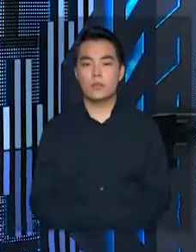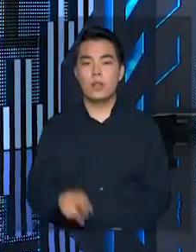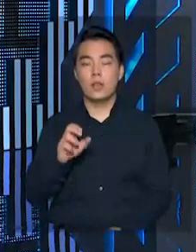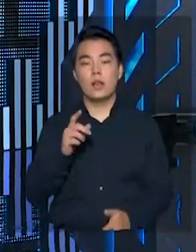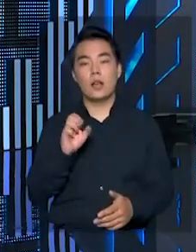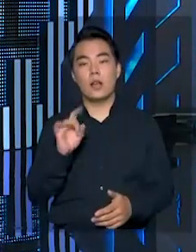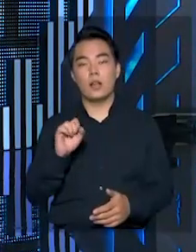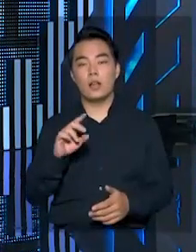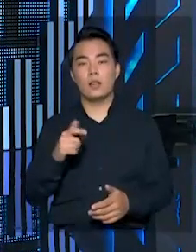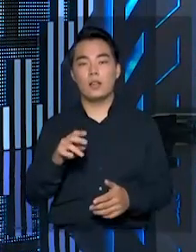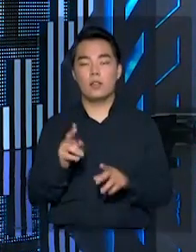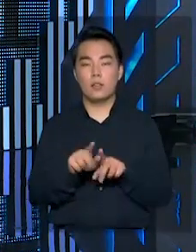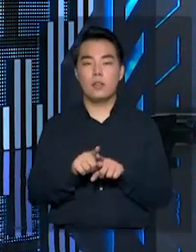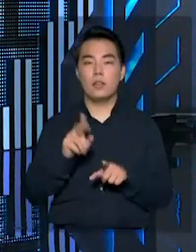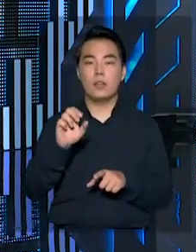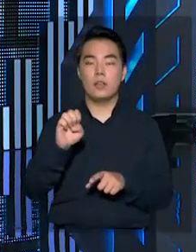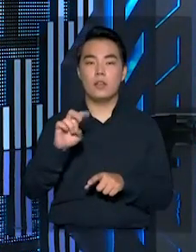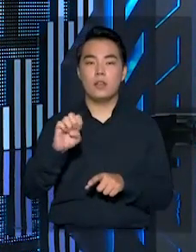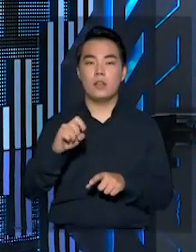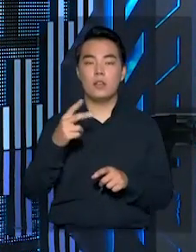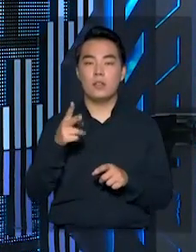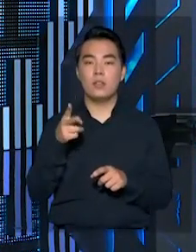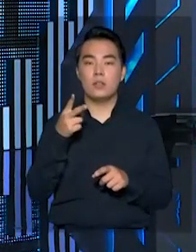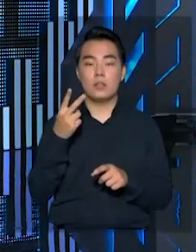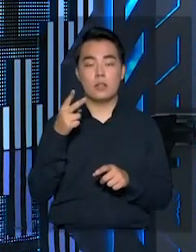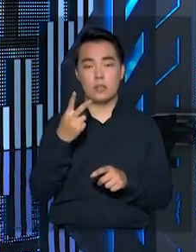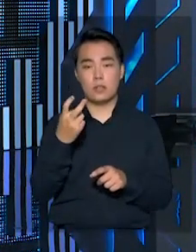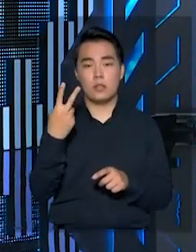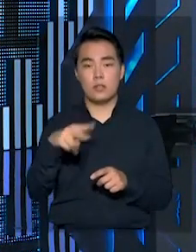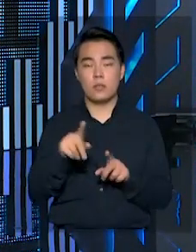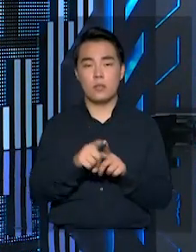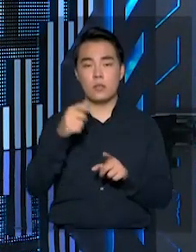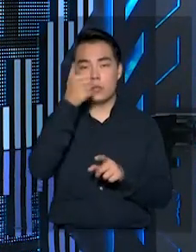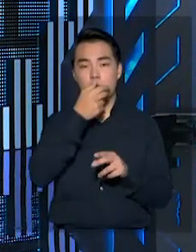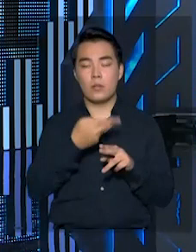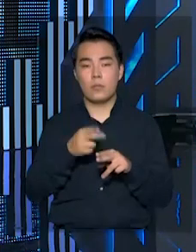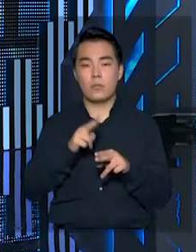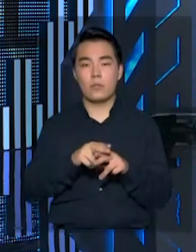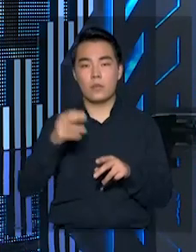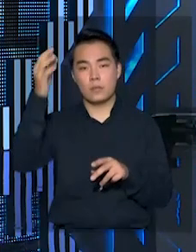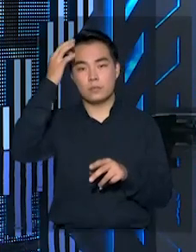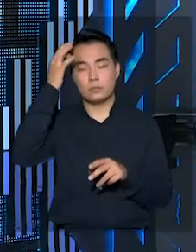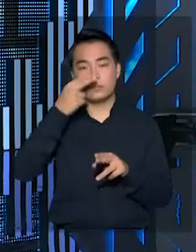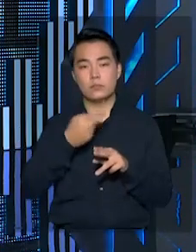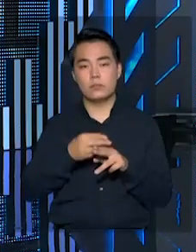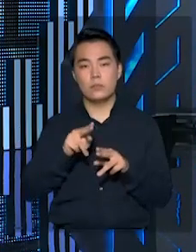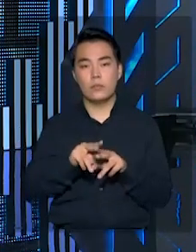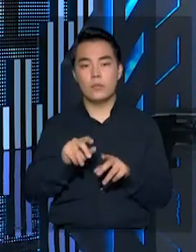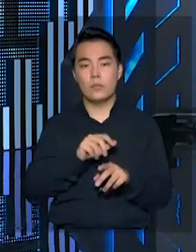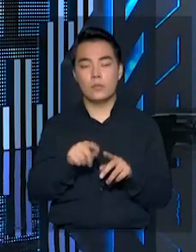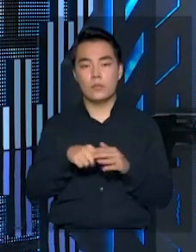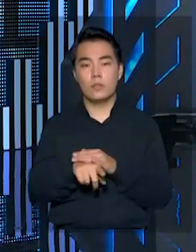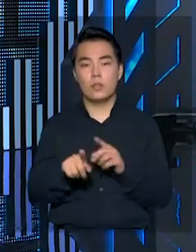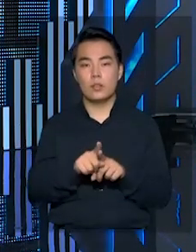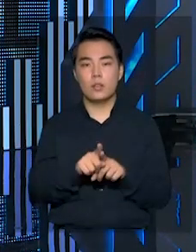Қарағандыда Кенес Ираханның 220 жылдығына орай көкпардан сайыс өтті. Даңқты бабамыздың есімін ұлықтау мақсатында ұйымдастырылған додаға